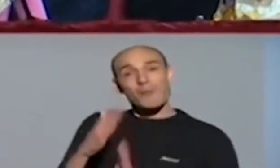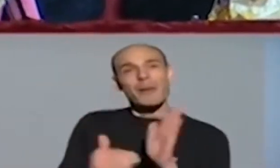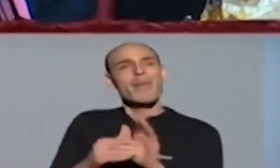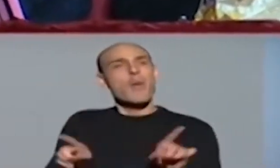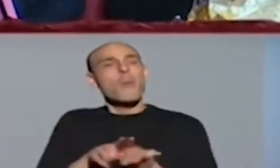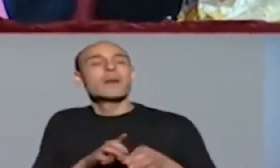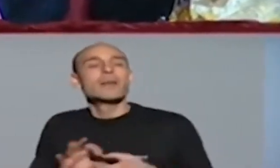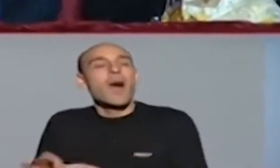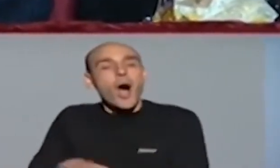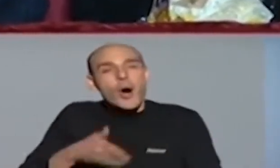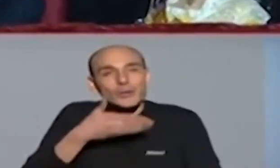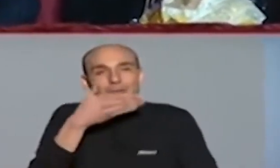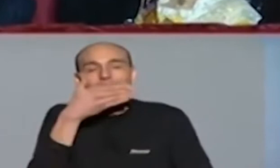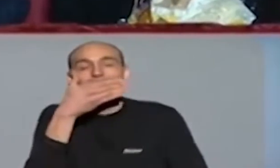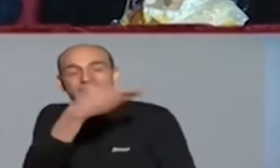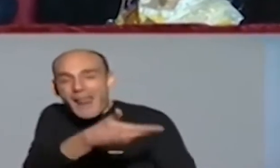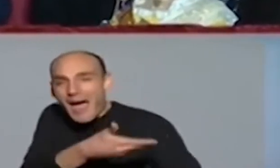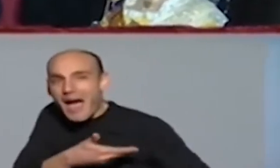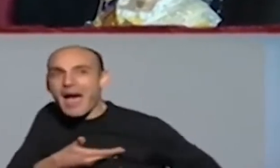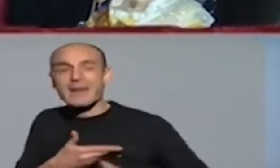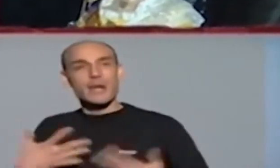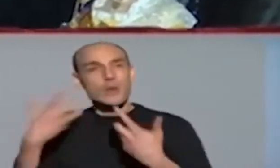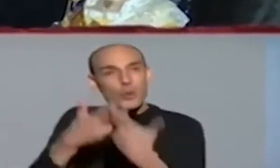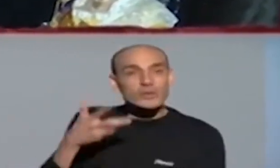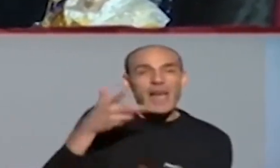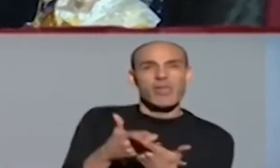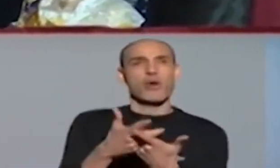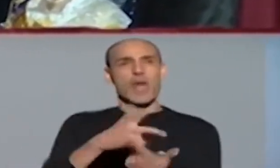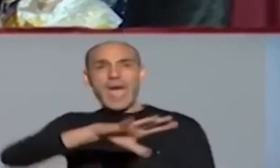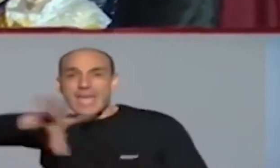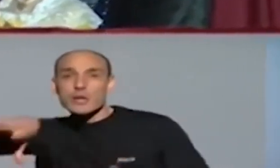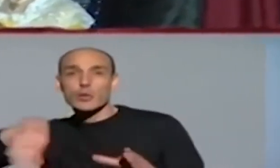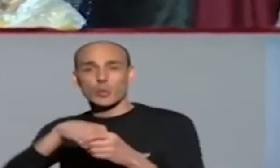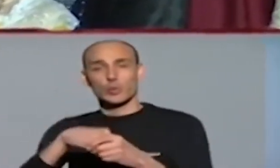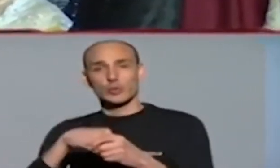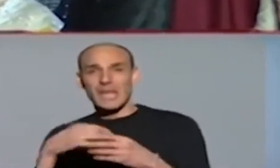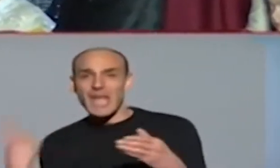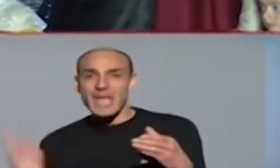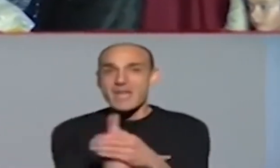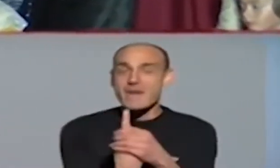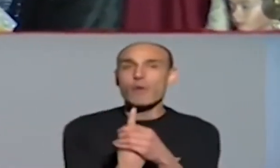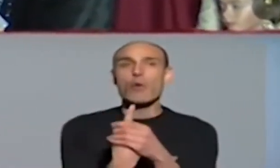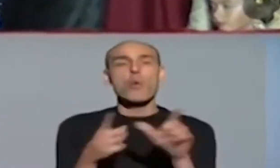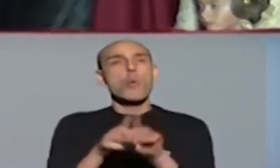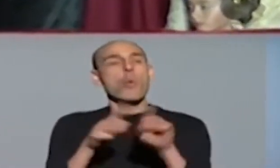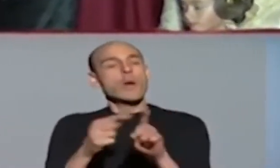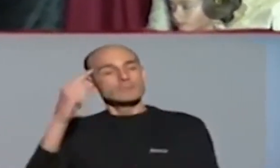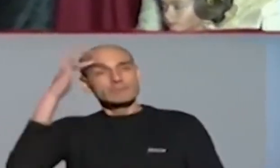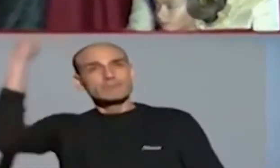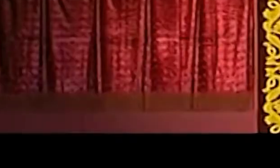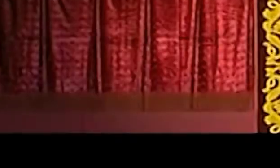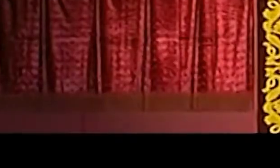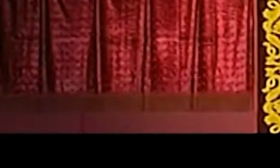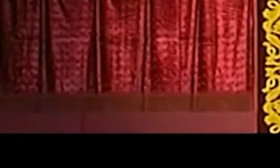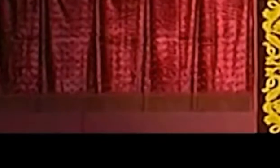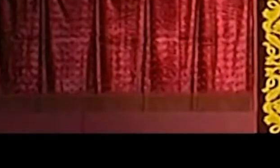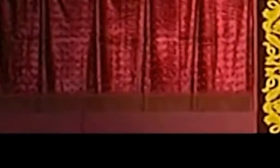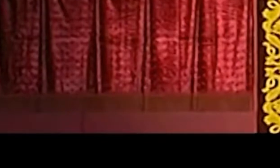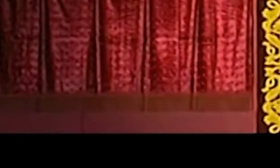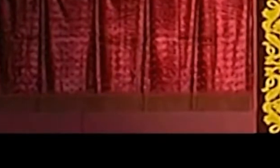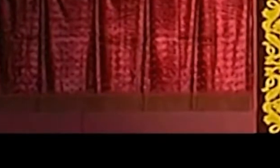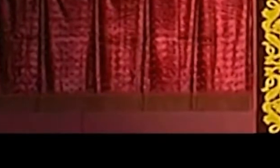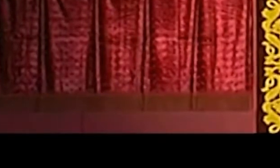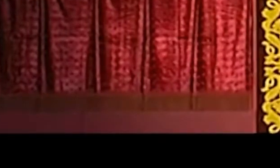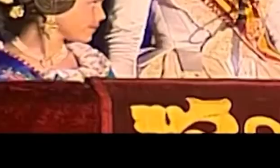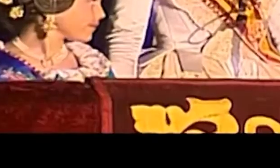lluitador, creatiu, que és inclusiu, que creu en la convivència i en la germanor.